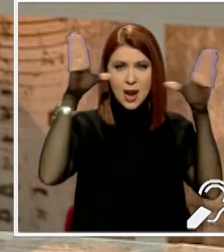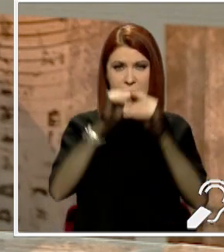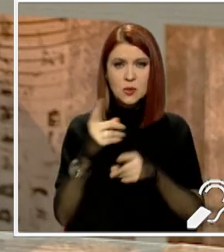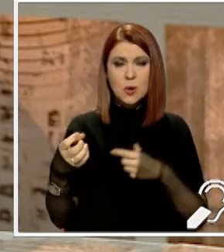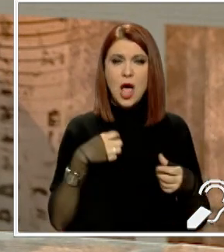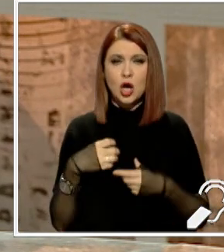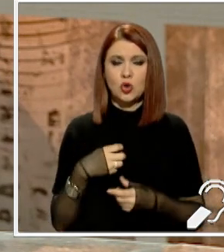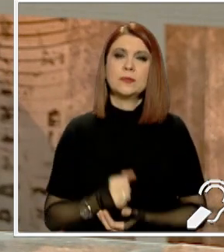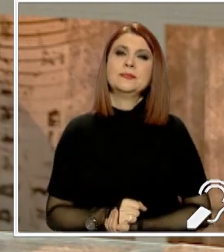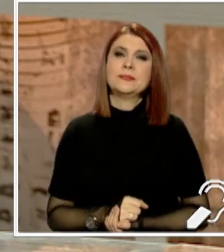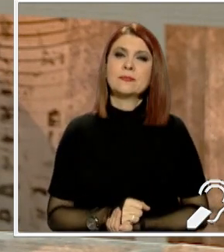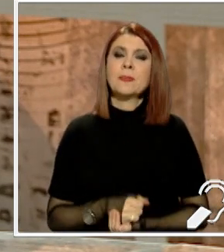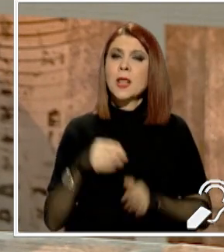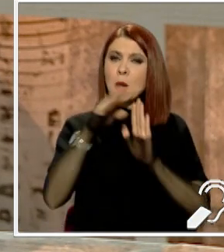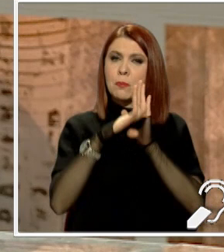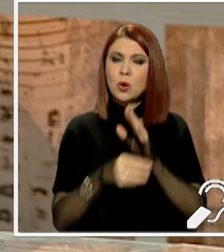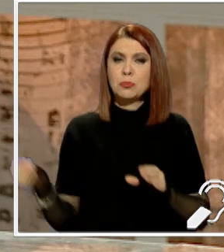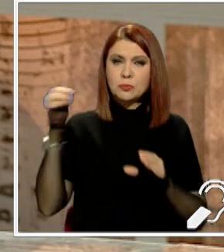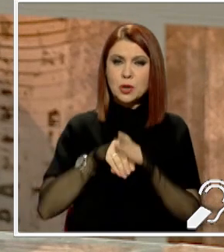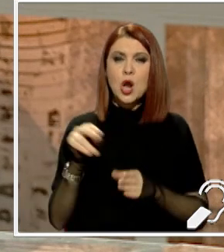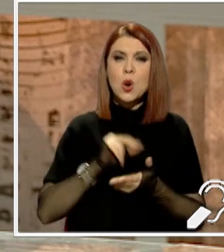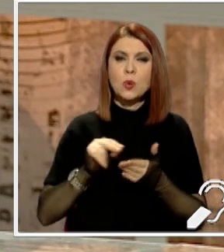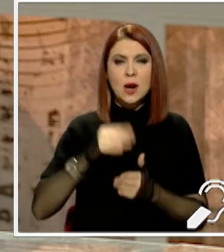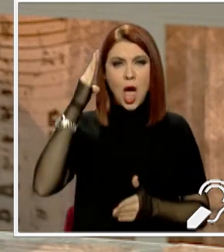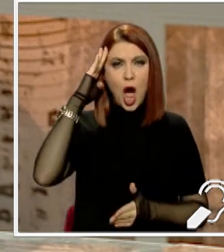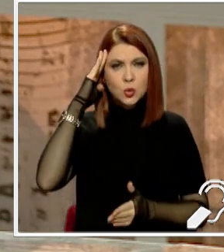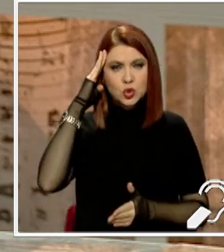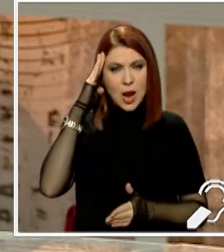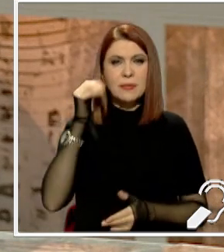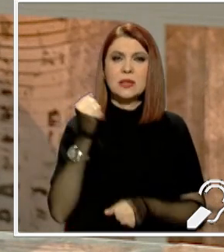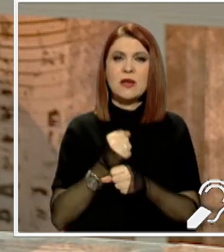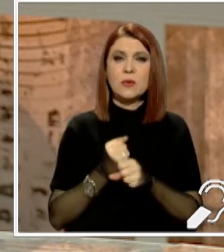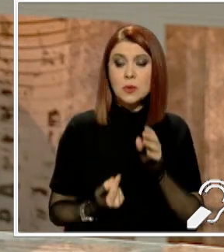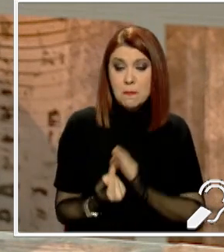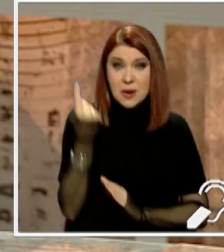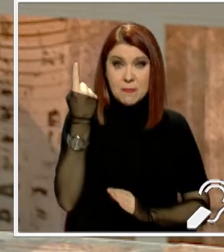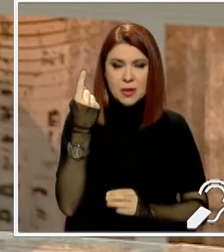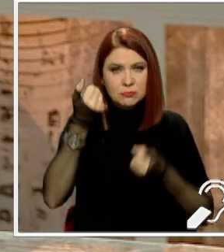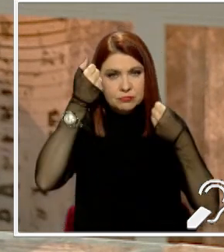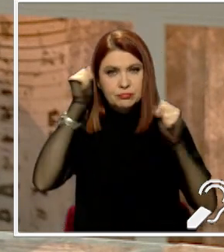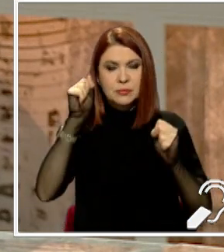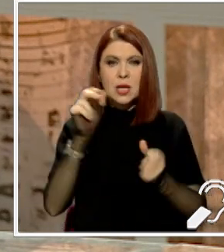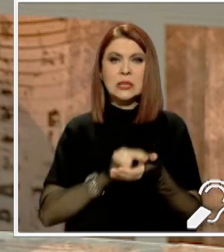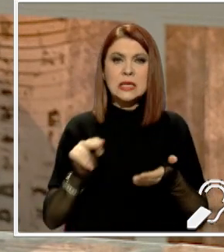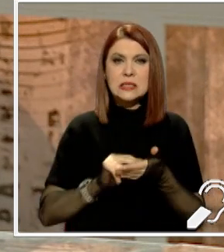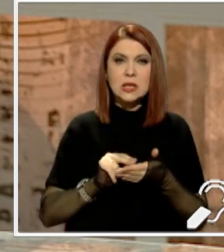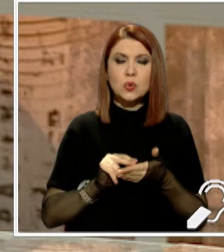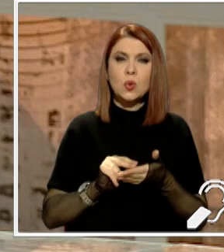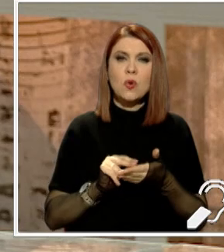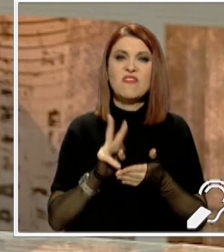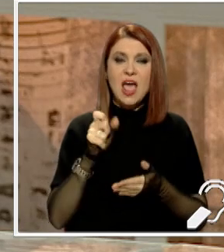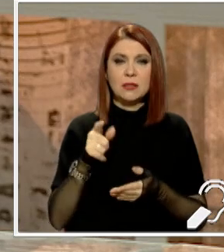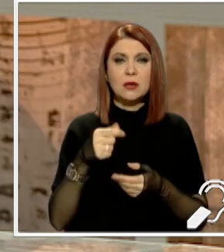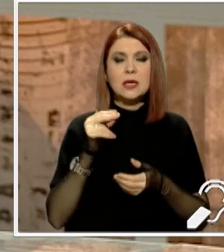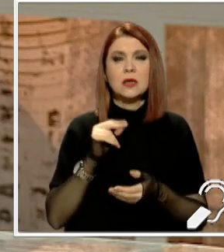actorul George Custură. Programul include și lucrarea Aducerea Minte, interpretată în prima audiție, dedicată de compozitorul Ulpiu Vlad lui